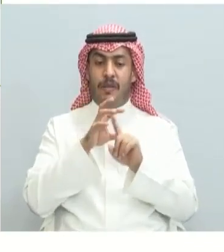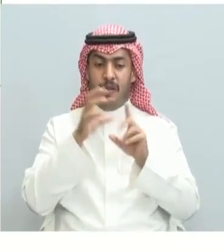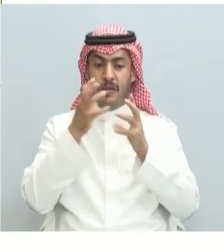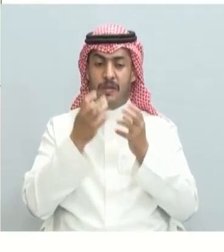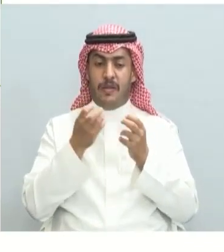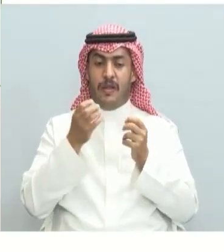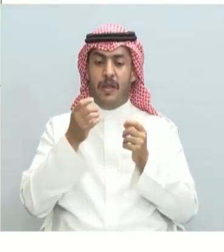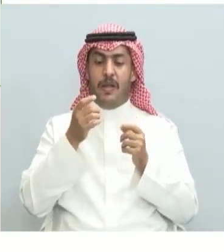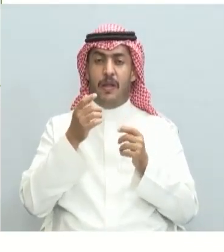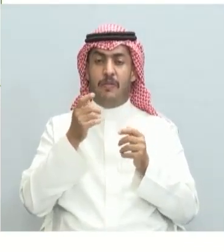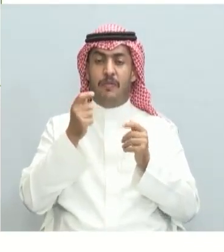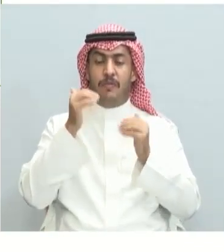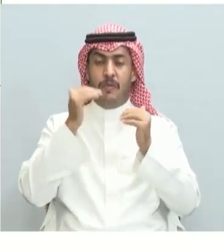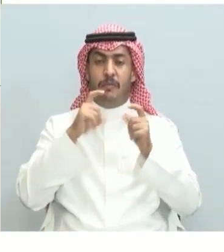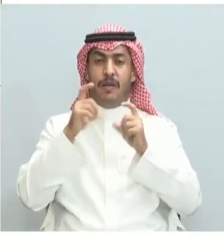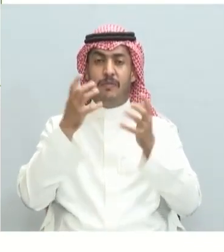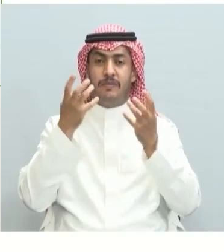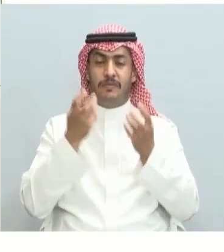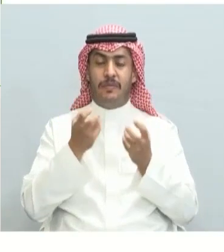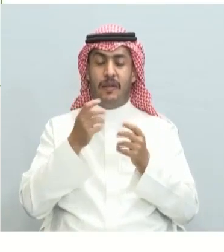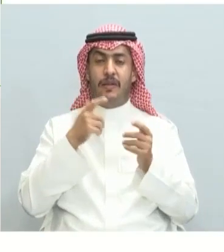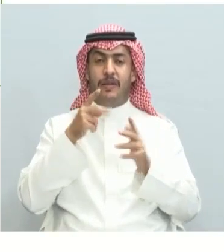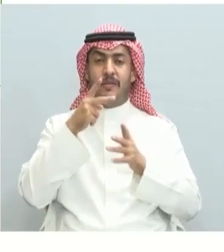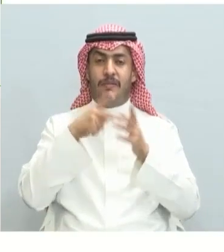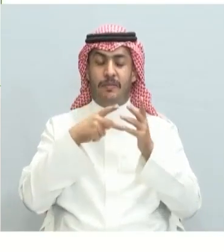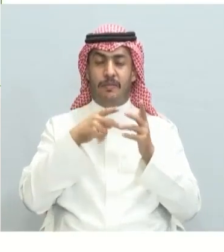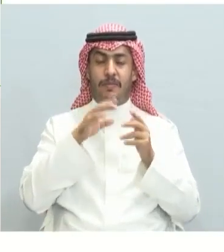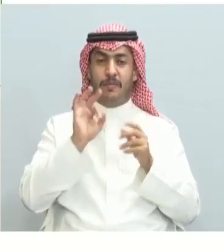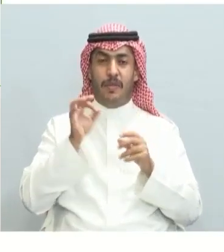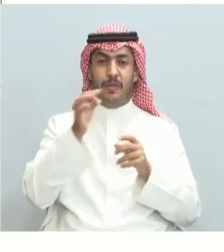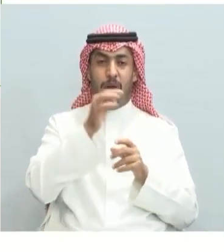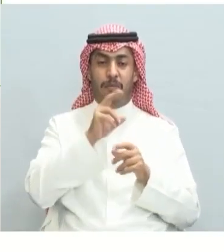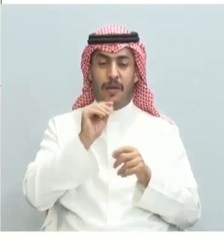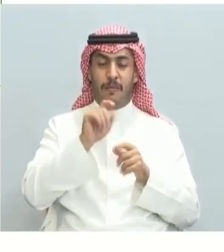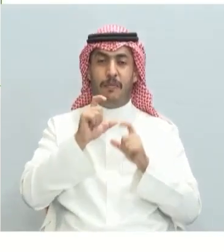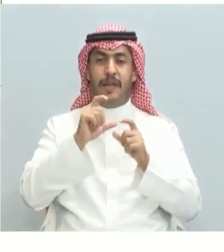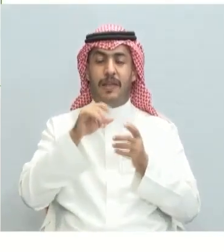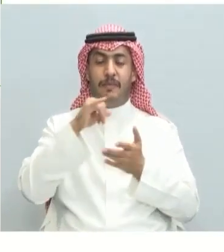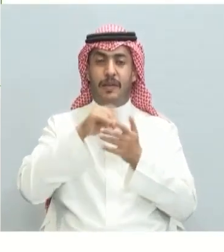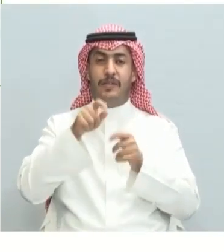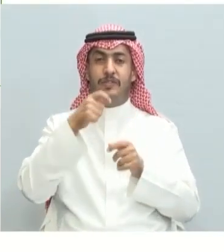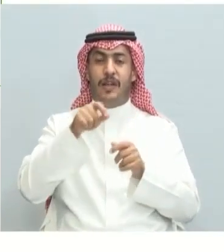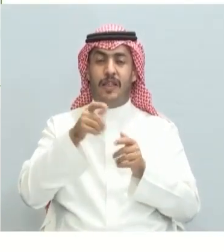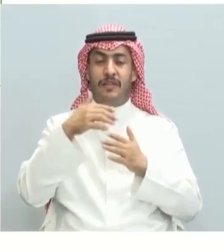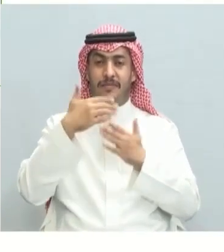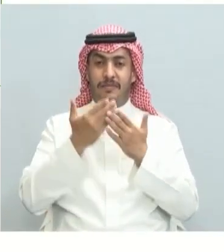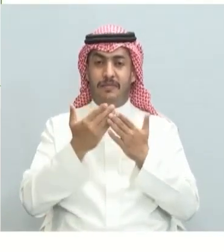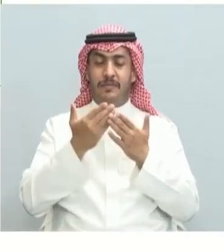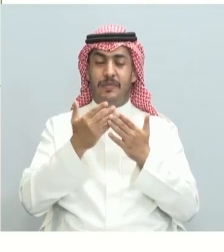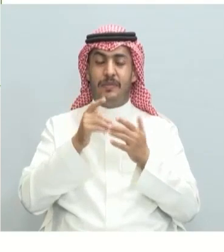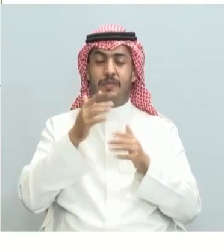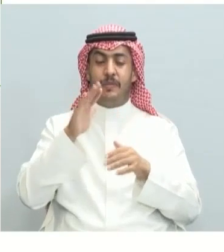المتداول وخفض قدره البنوك على الاقراض حيث ان دفع المال الى البنك المركزي لشراء هذه السندات